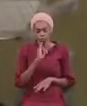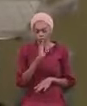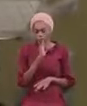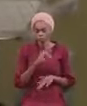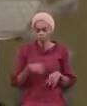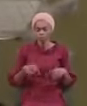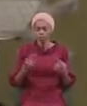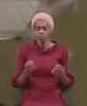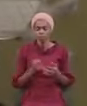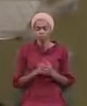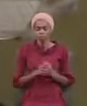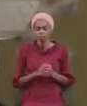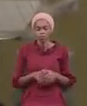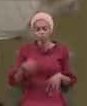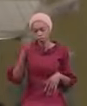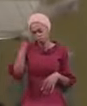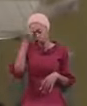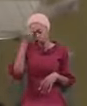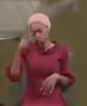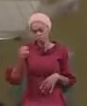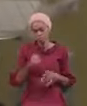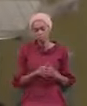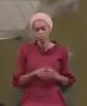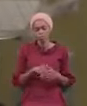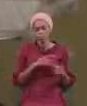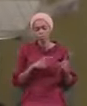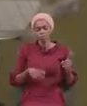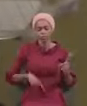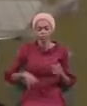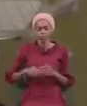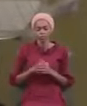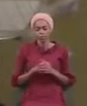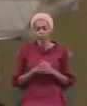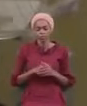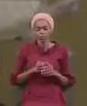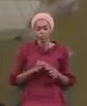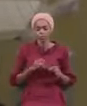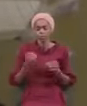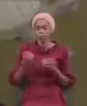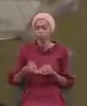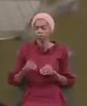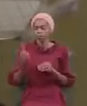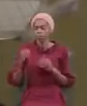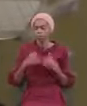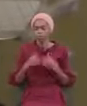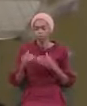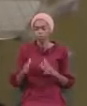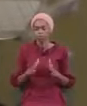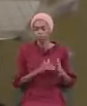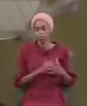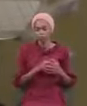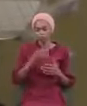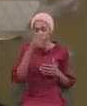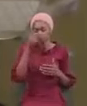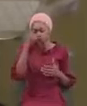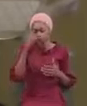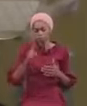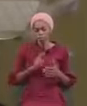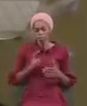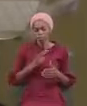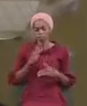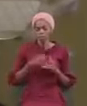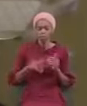la désobéissanceère tu as mis en place chose de meilleur plus que le temps nous prions Seigneur que tu nous